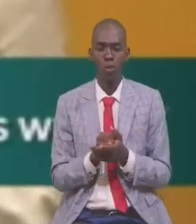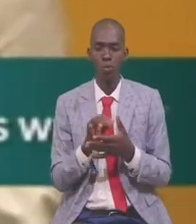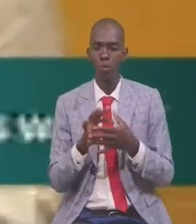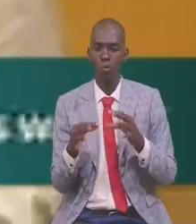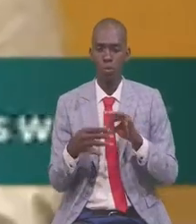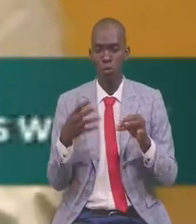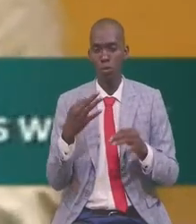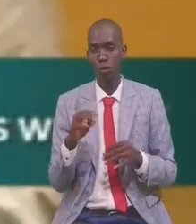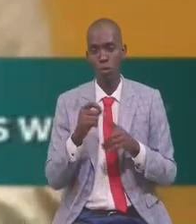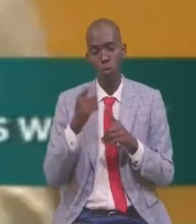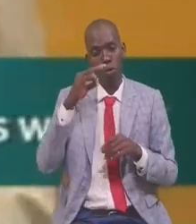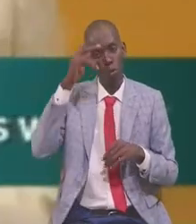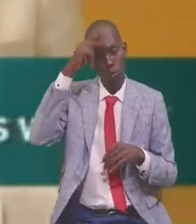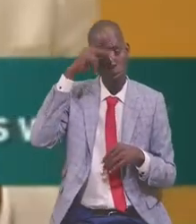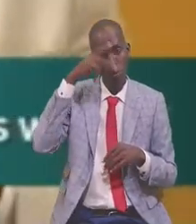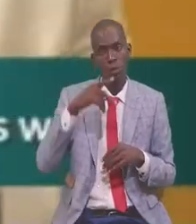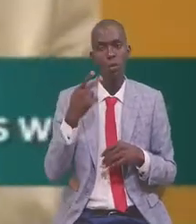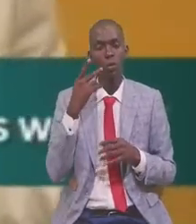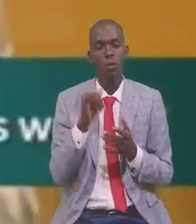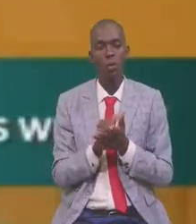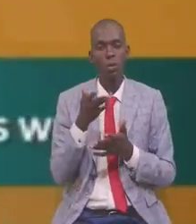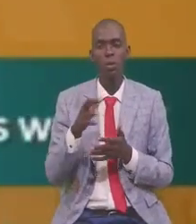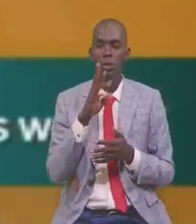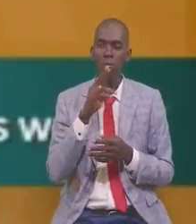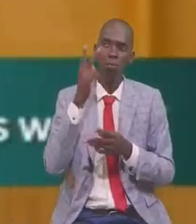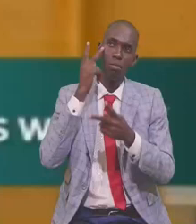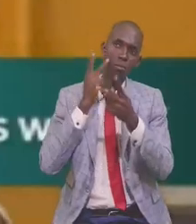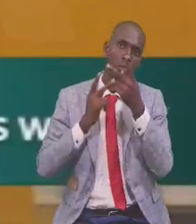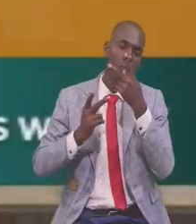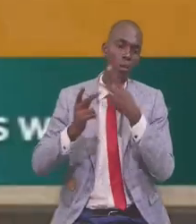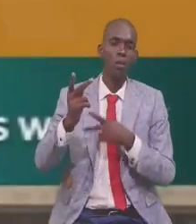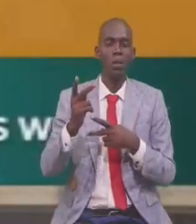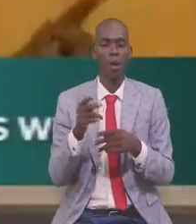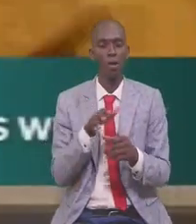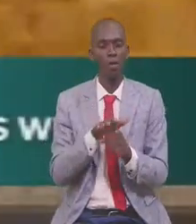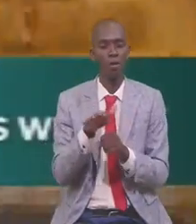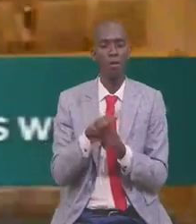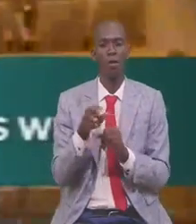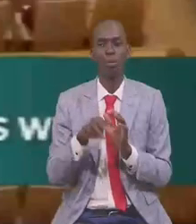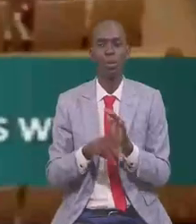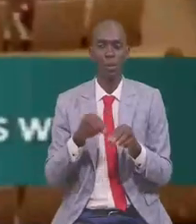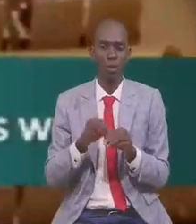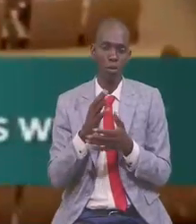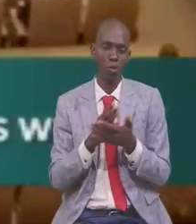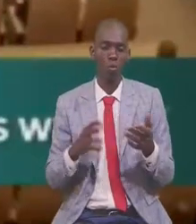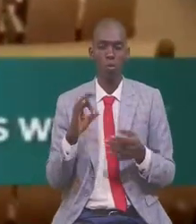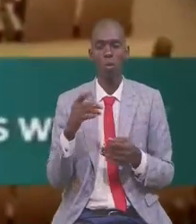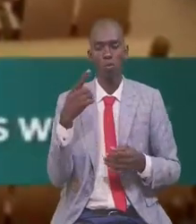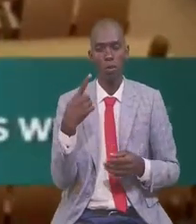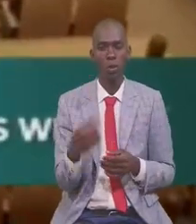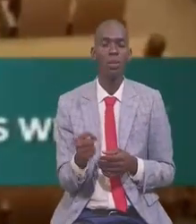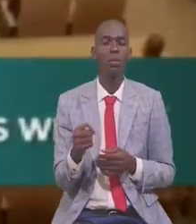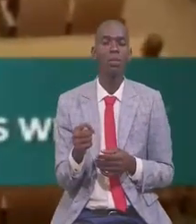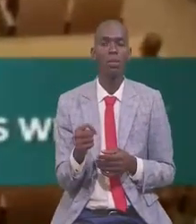ces paraboles, il y a des accomplissements prophétiques dans certaines paraboles. Et il y a